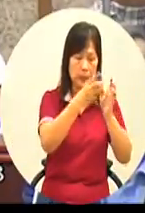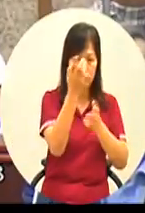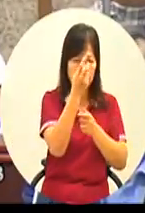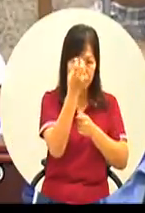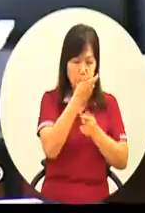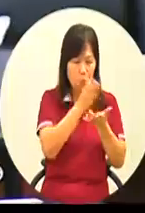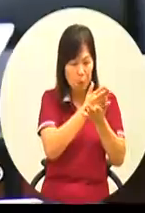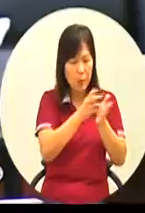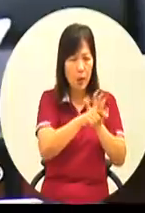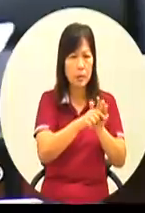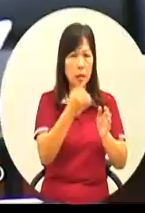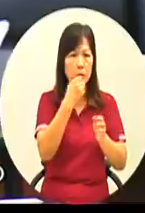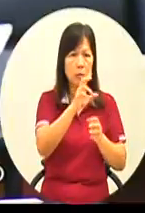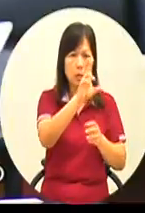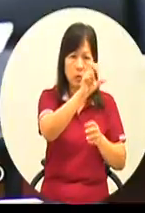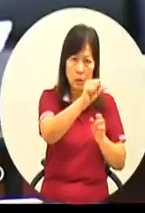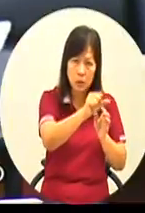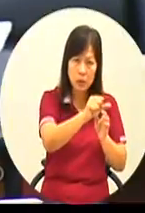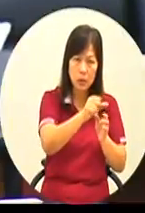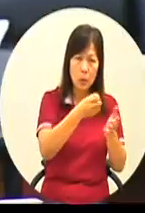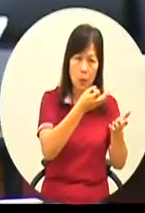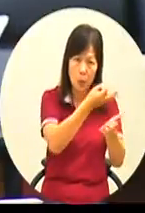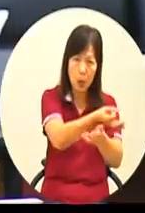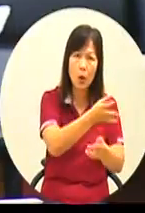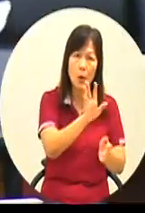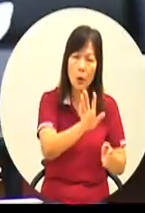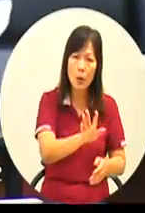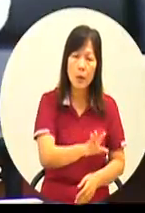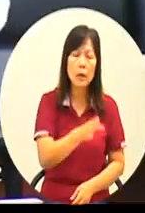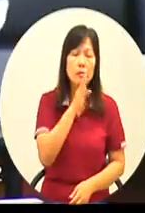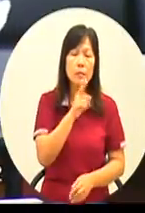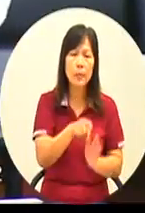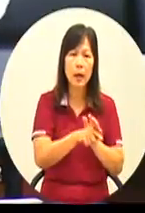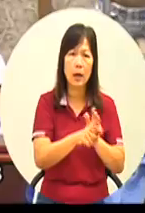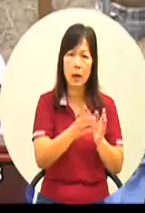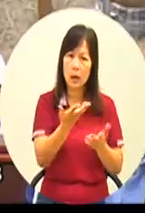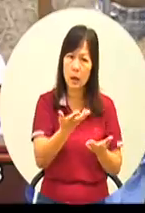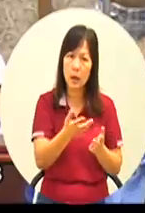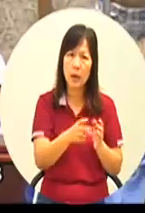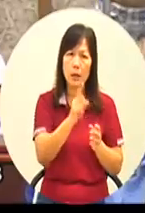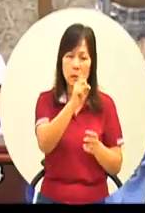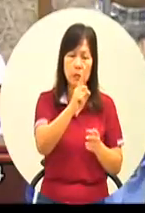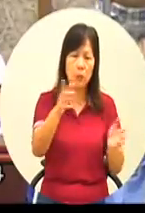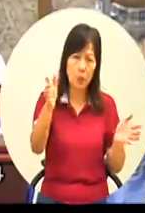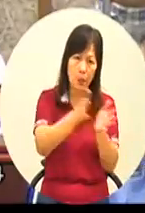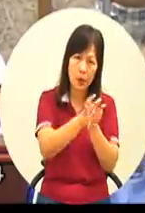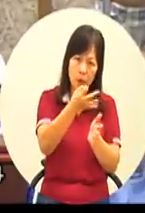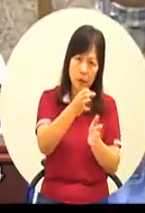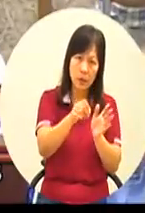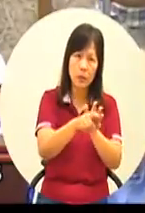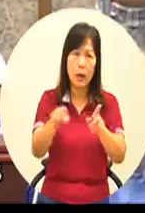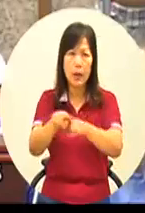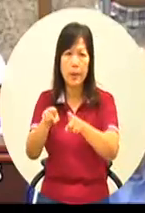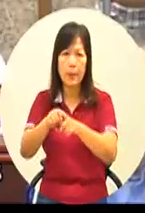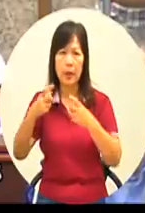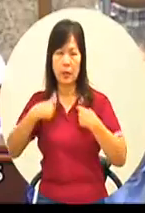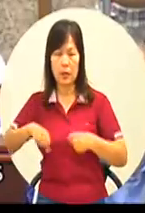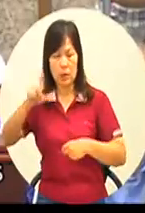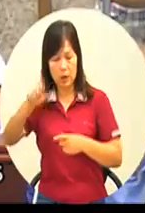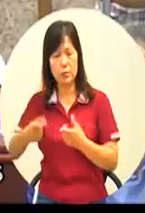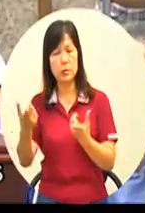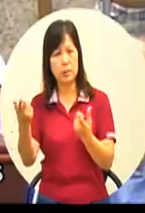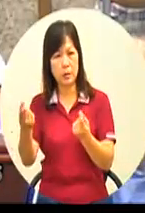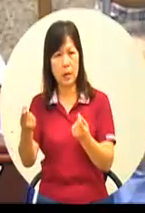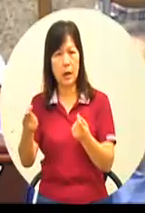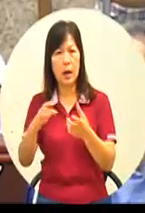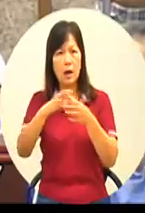是75万的委托律师委托费嘛， 我的意思是说，它的费用跟一般的律师是一模一样，并没有